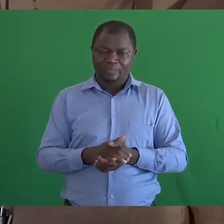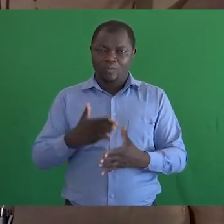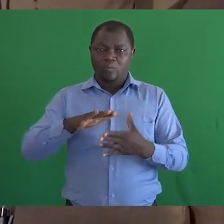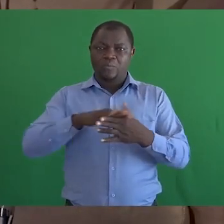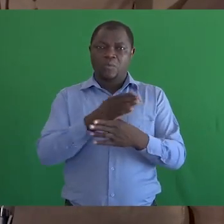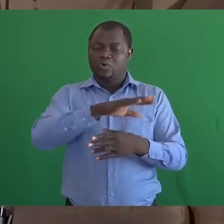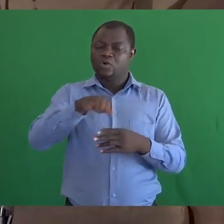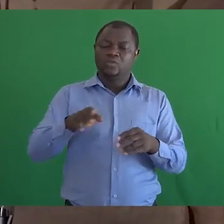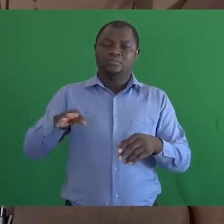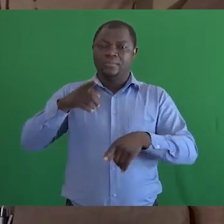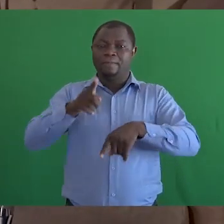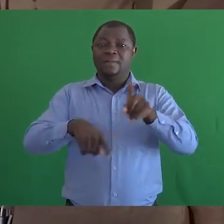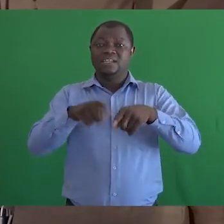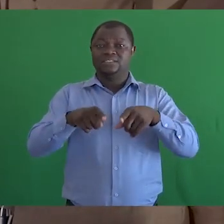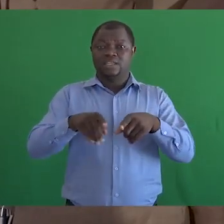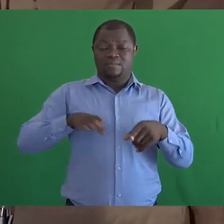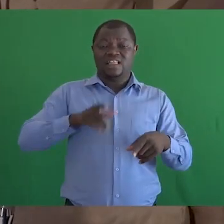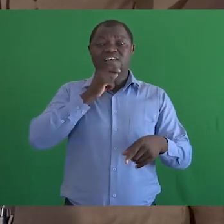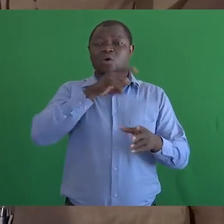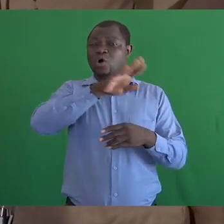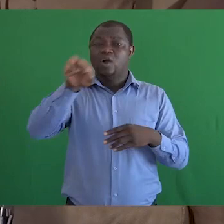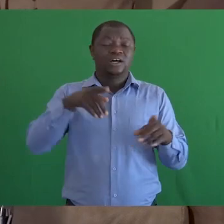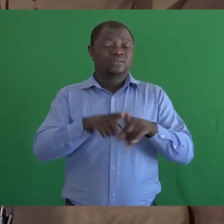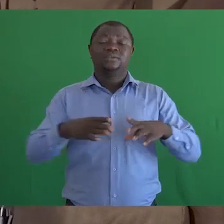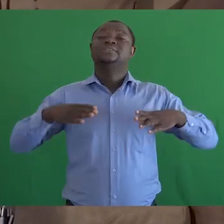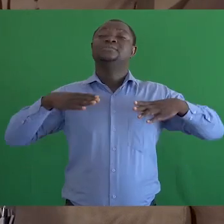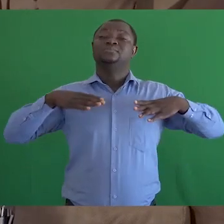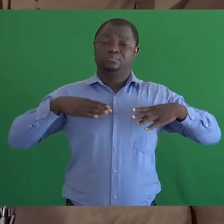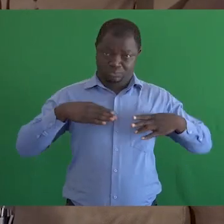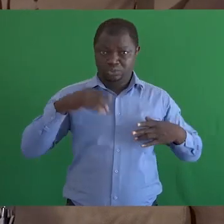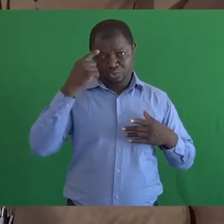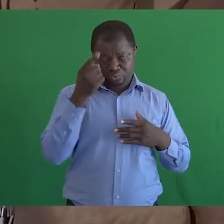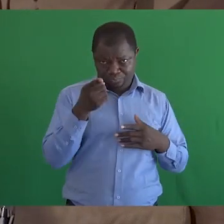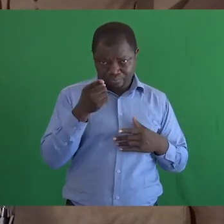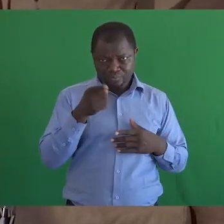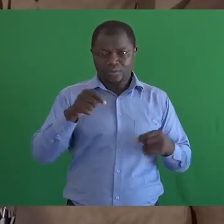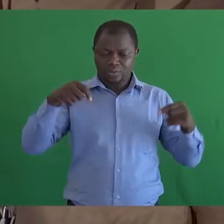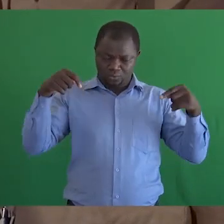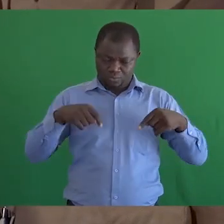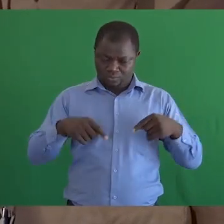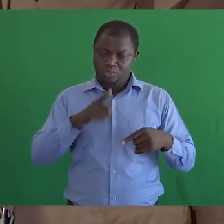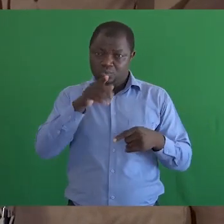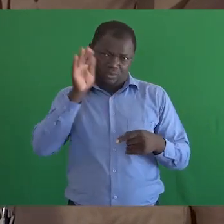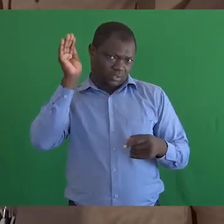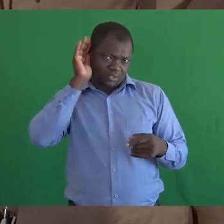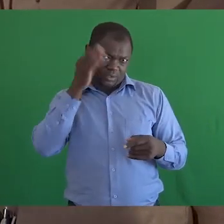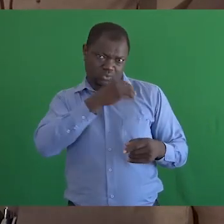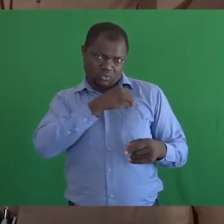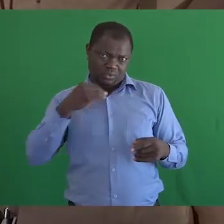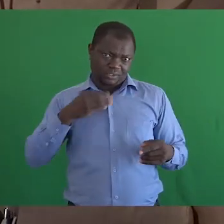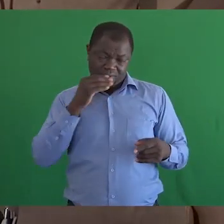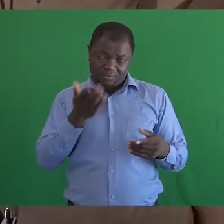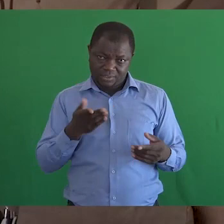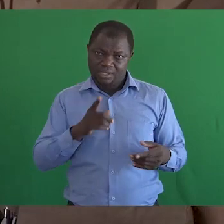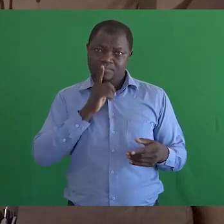Nekuti mubereki ka ubereki unokosha aditika saka nyaya iripo iyi manzwa vana chiremba vari kutaura